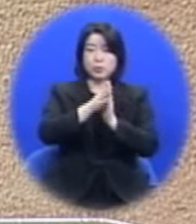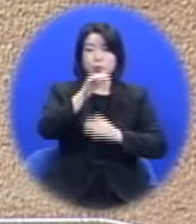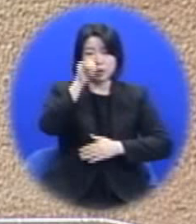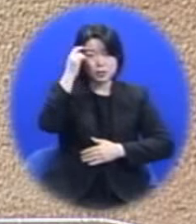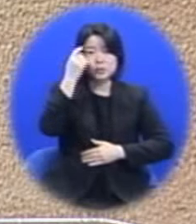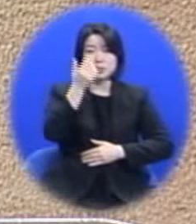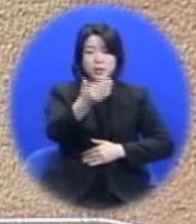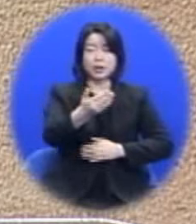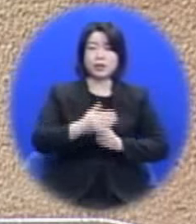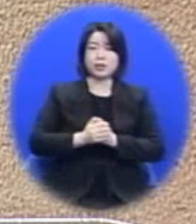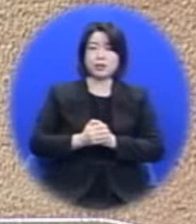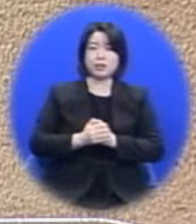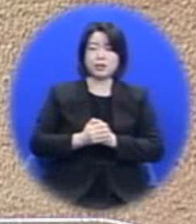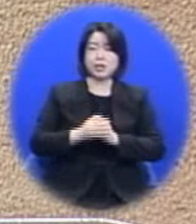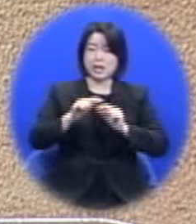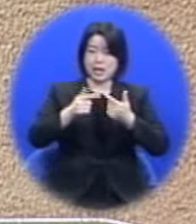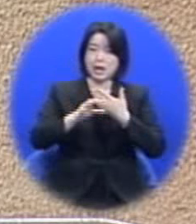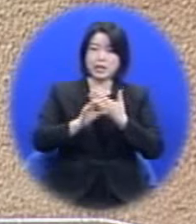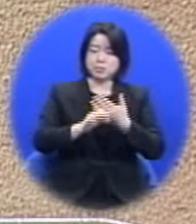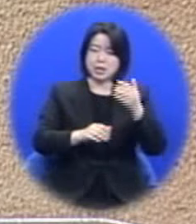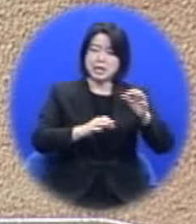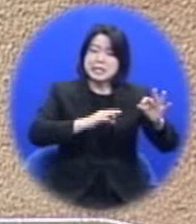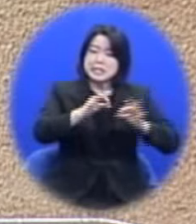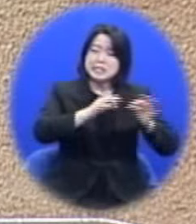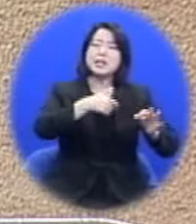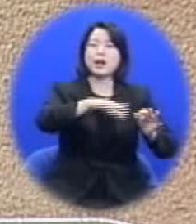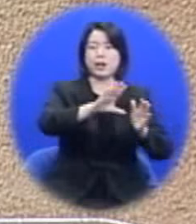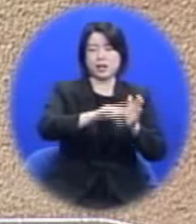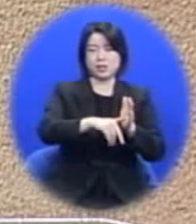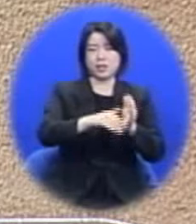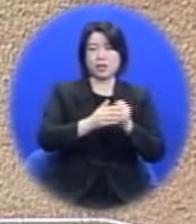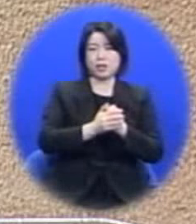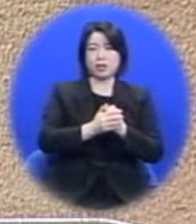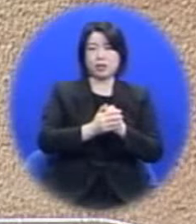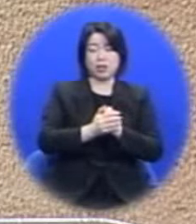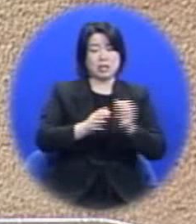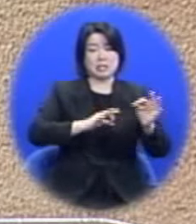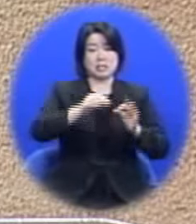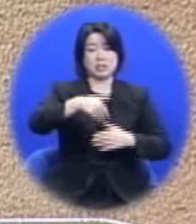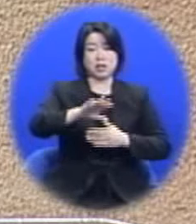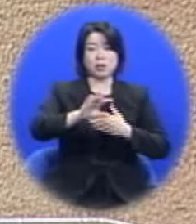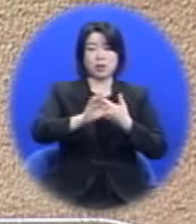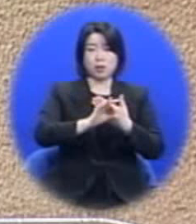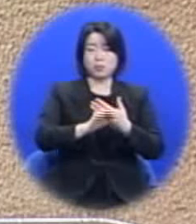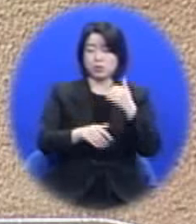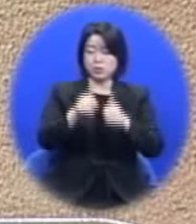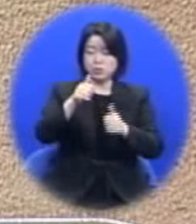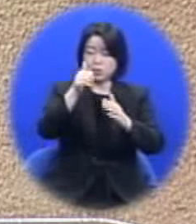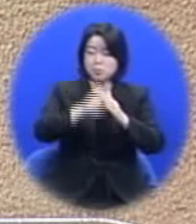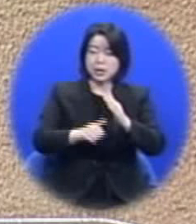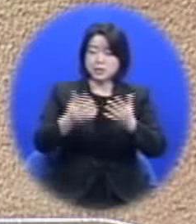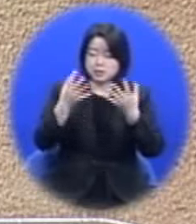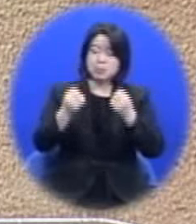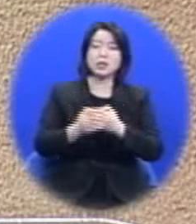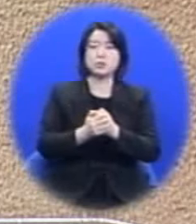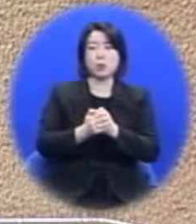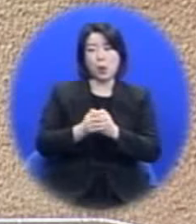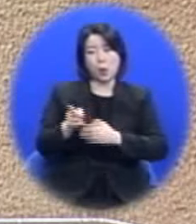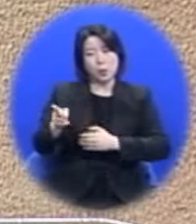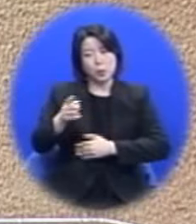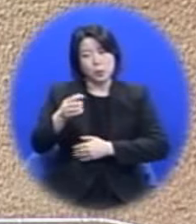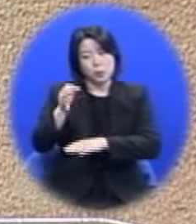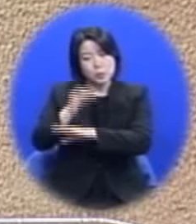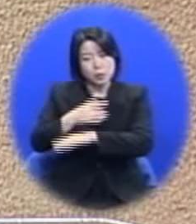기도하시나요? 하다 못해 시장에 갈 때도 시장 가면 시험들 일이 얼마나 많아요? 이것도 사야 되겠고 저것도